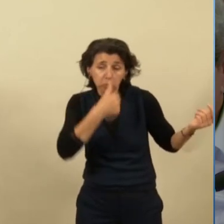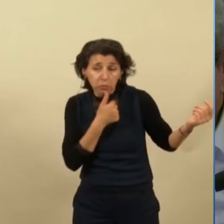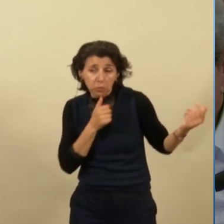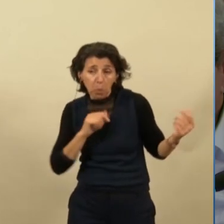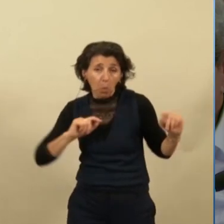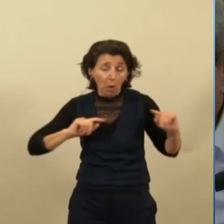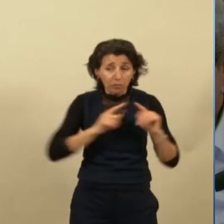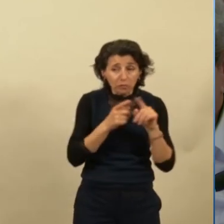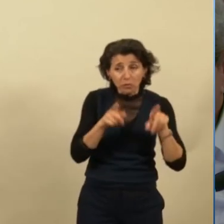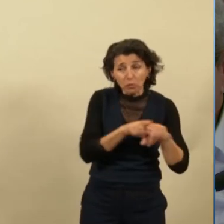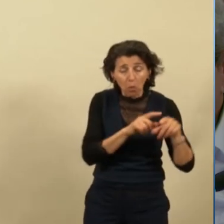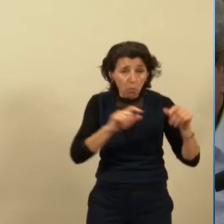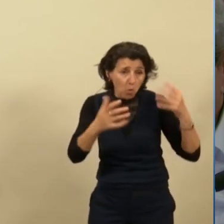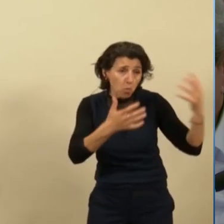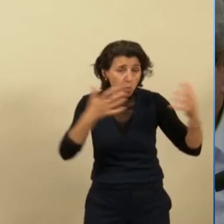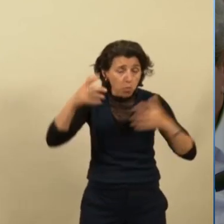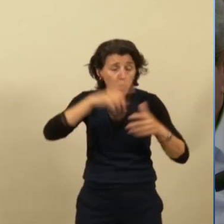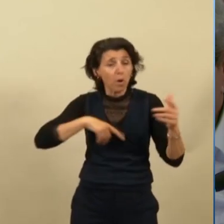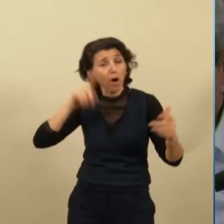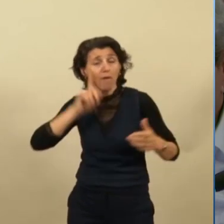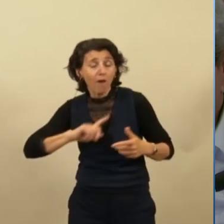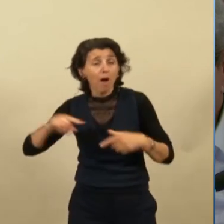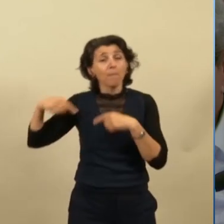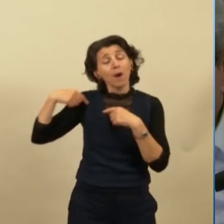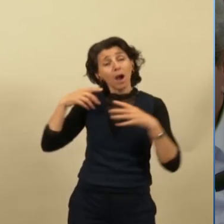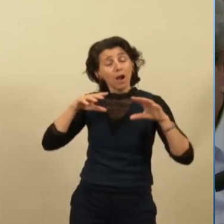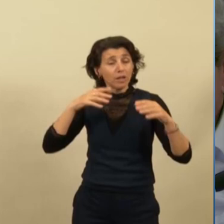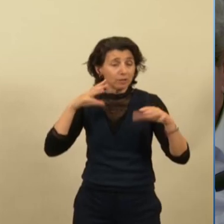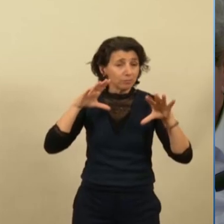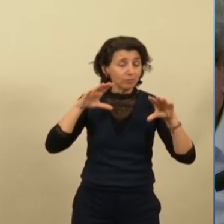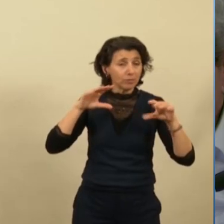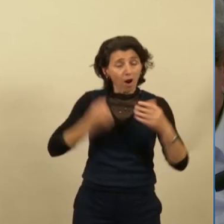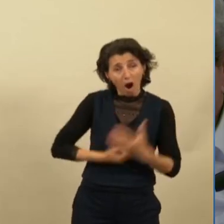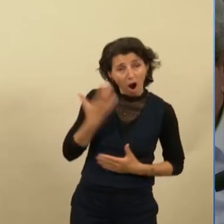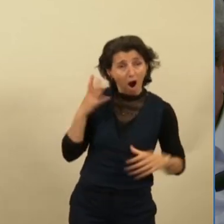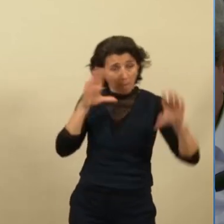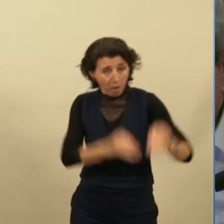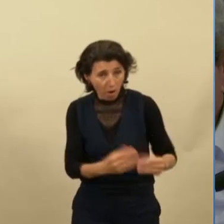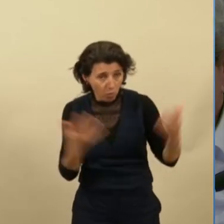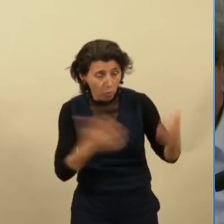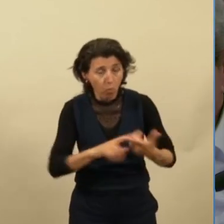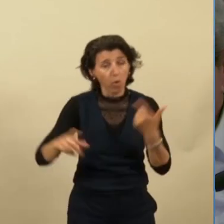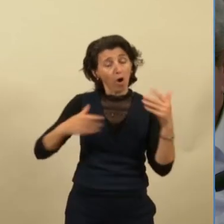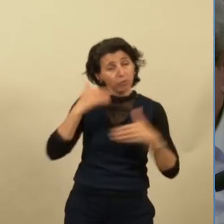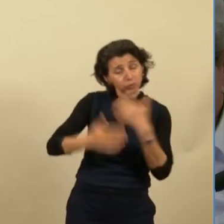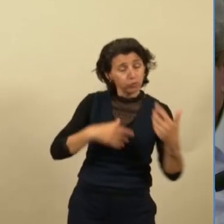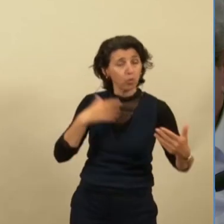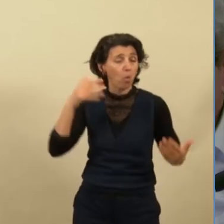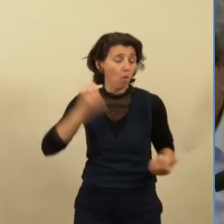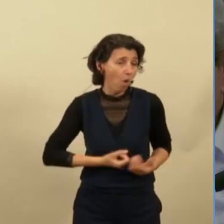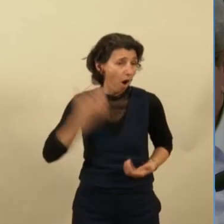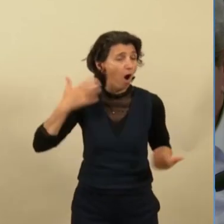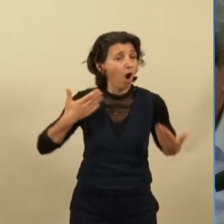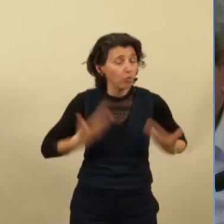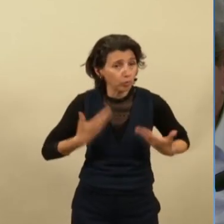enjeux écologiques et de la place des femmes dans l'histoire de l'art et la création contemporaine à l'élaboration d'une politique d'acquisition et de